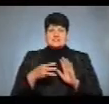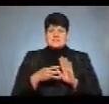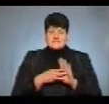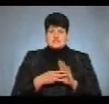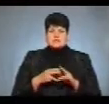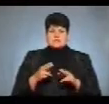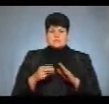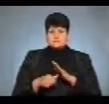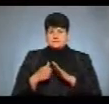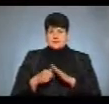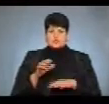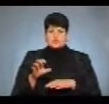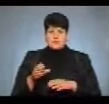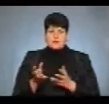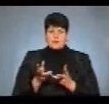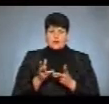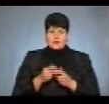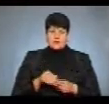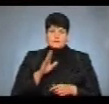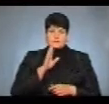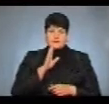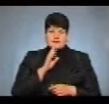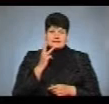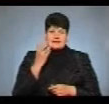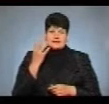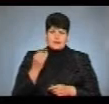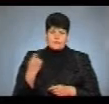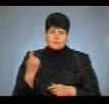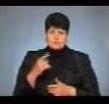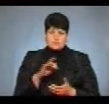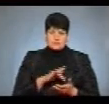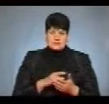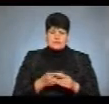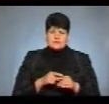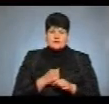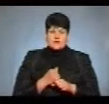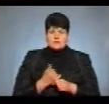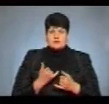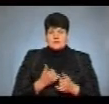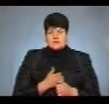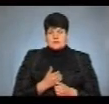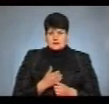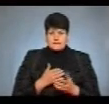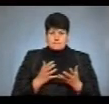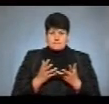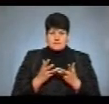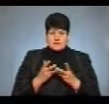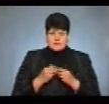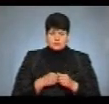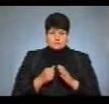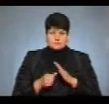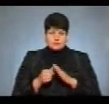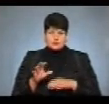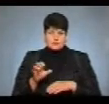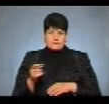Безпритульних собак нарахувала волонтерка Людмила Чеховська за три дні в обласному центрі. Це вона робить для ініціативи «Підрахунок безпритульних собак»